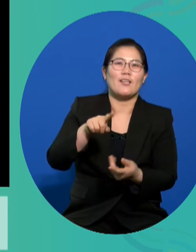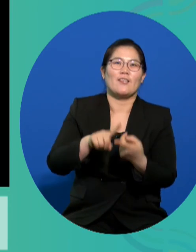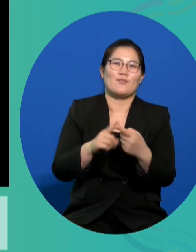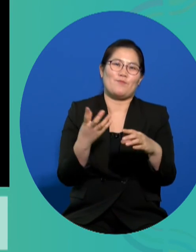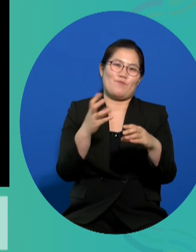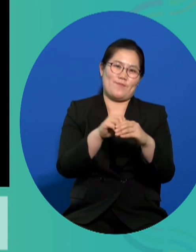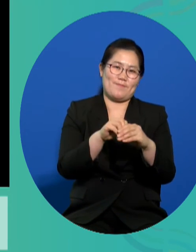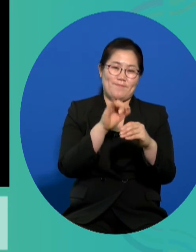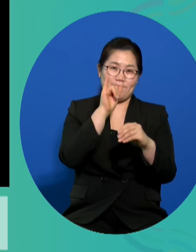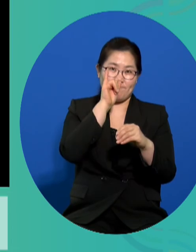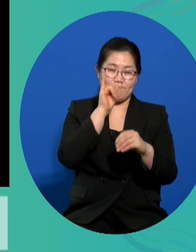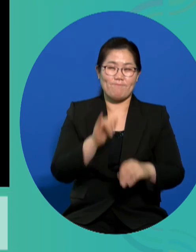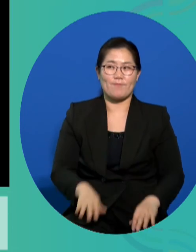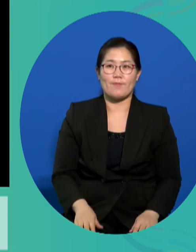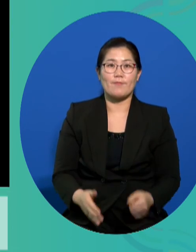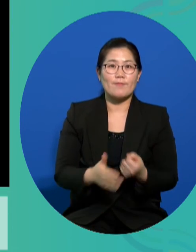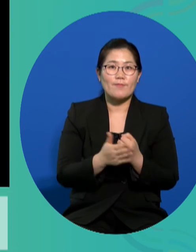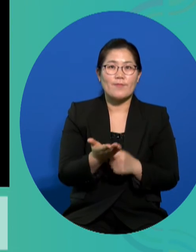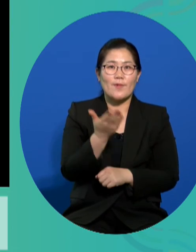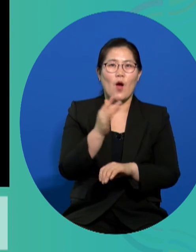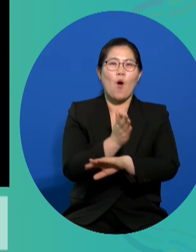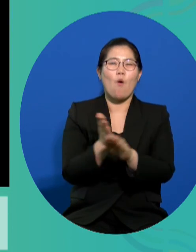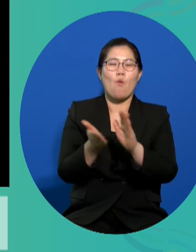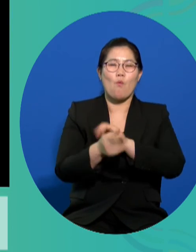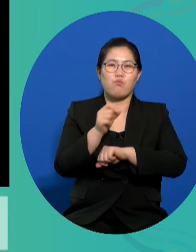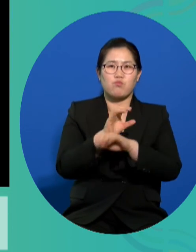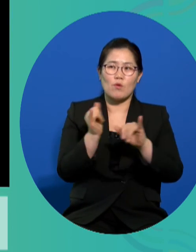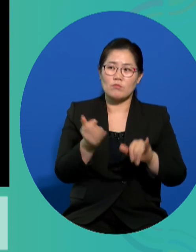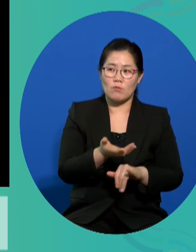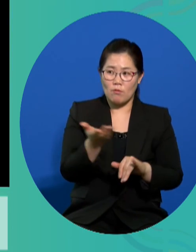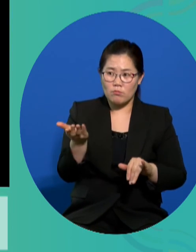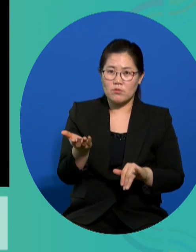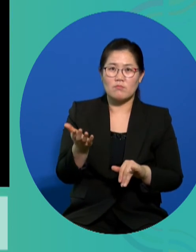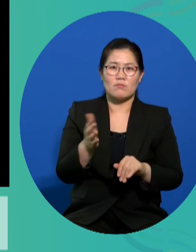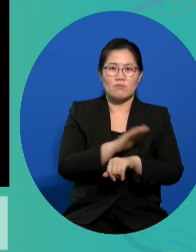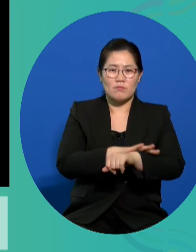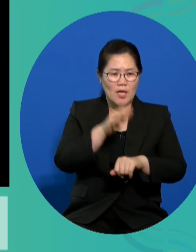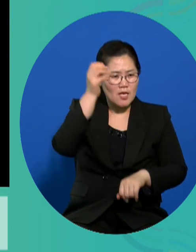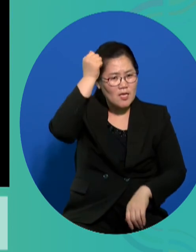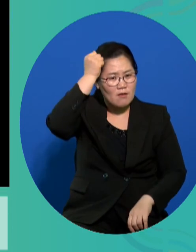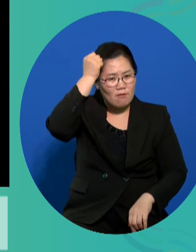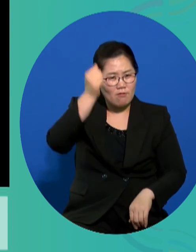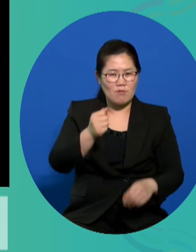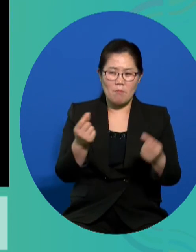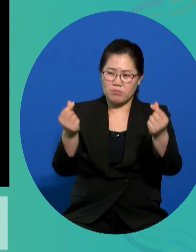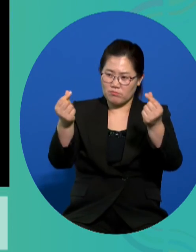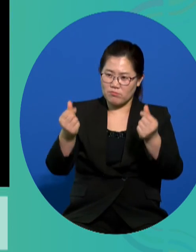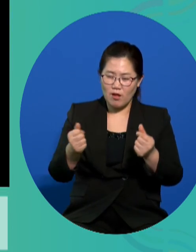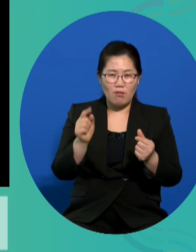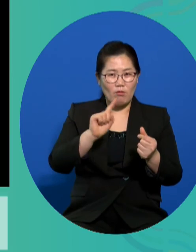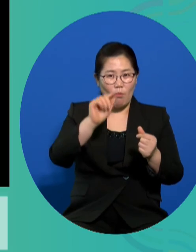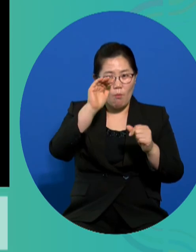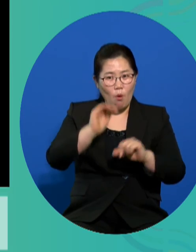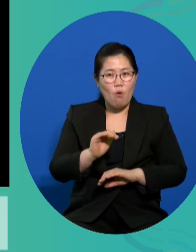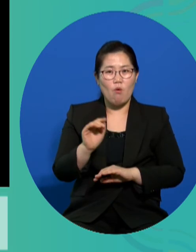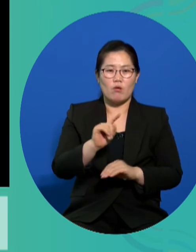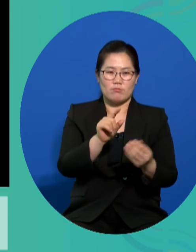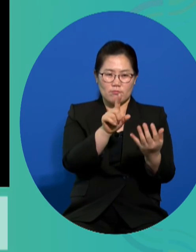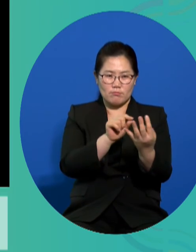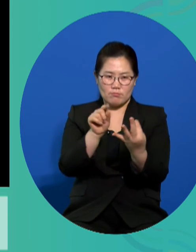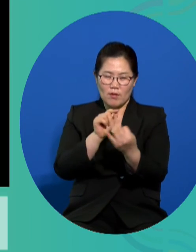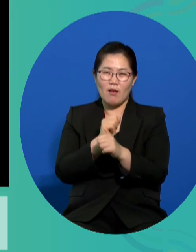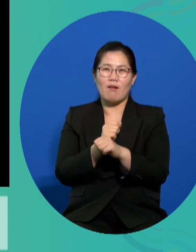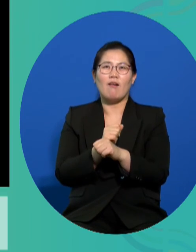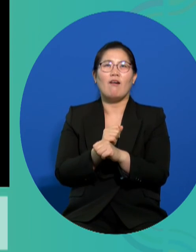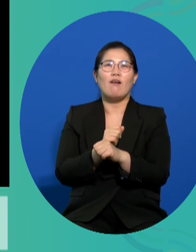계신 여기 뭐 공무원들이나 계신 분들은 꼭 그 안에 유산 부분을 좀 확인하셔서 관련 기관과 좀 협조를